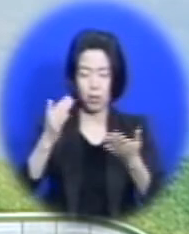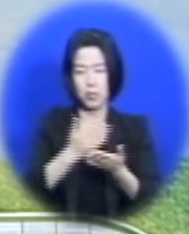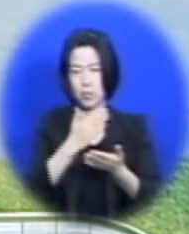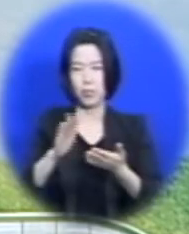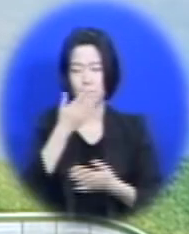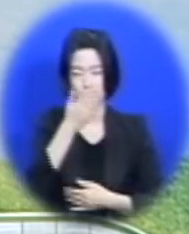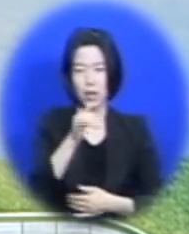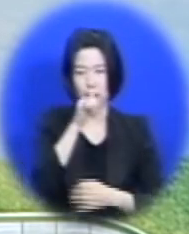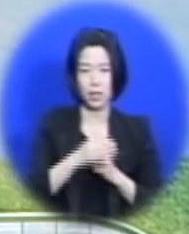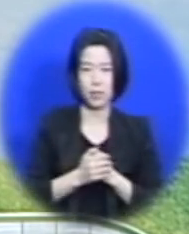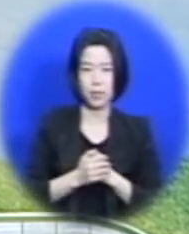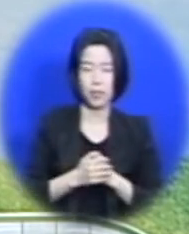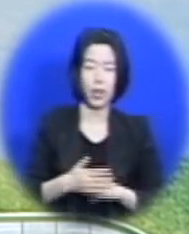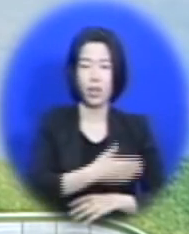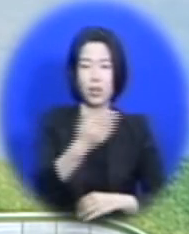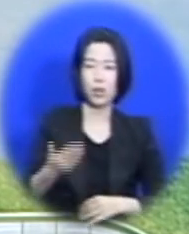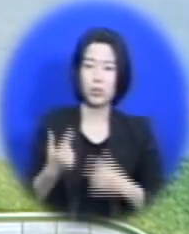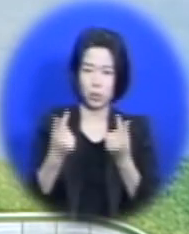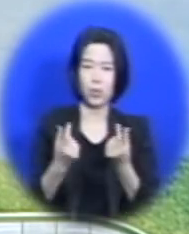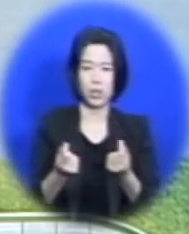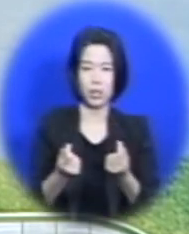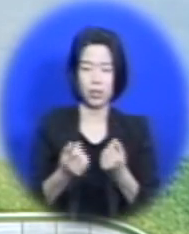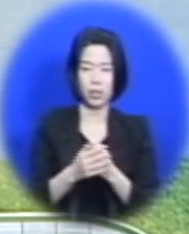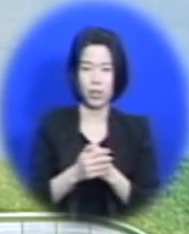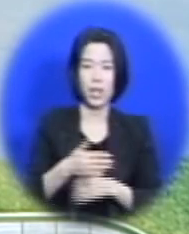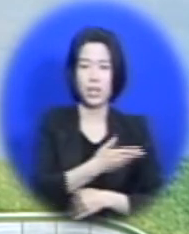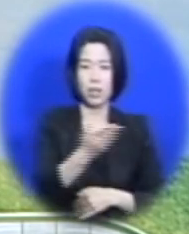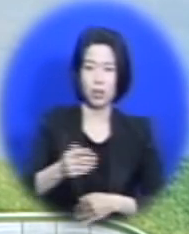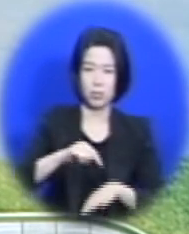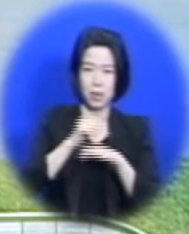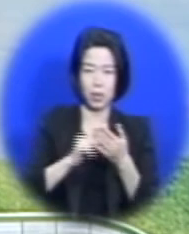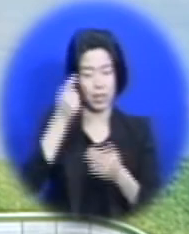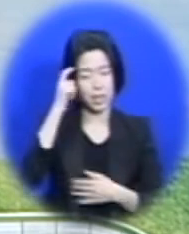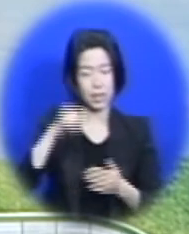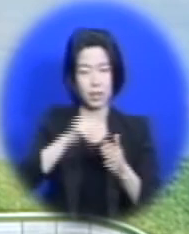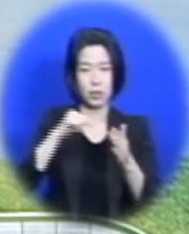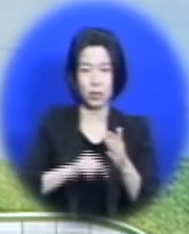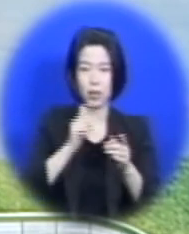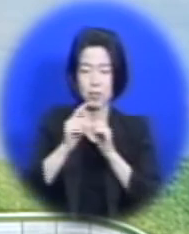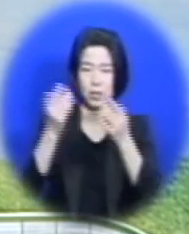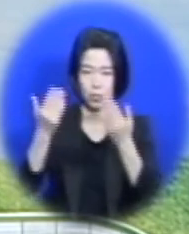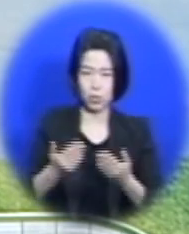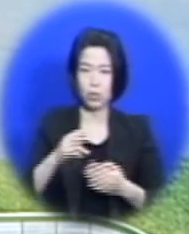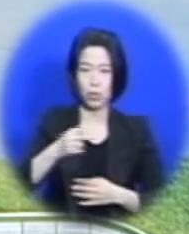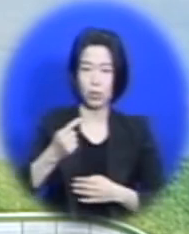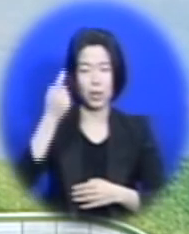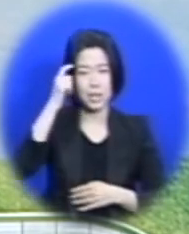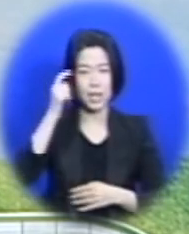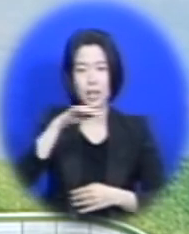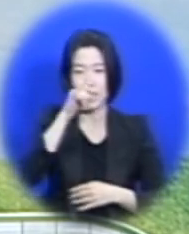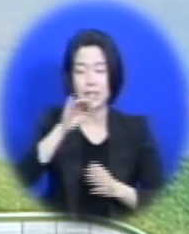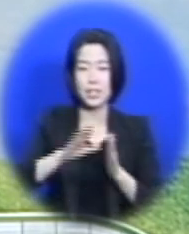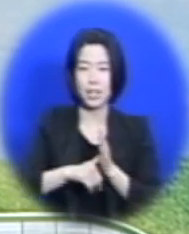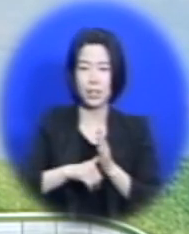겁니다. 여러분들도 똑같습니다. 여러분의 마음과 생각 속에 주님이 말씀하셔도 생각 속에 있을